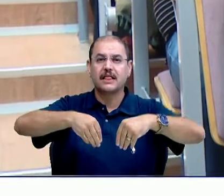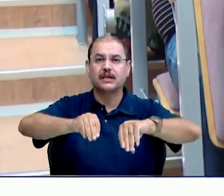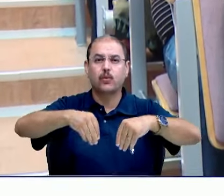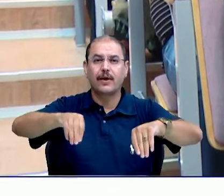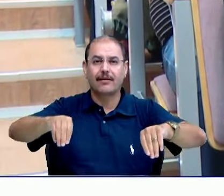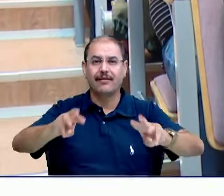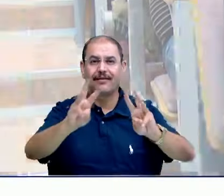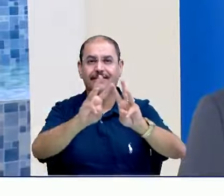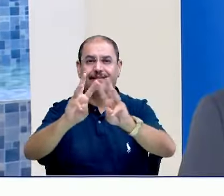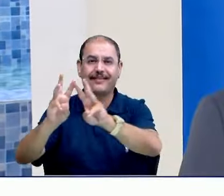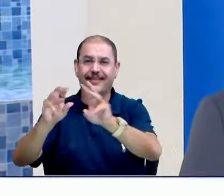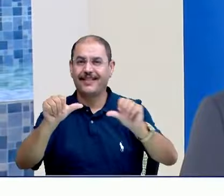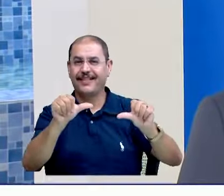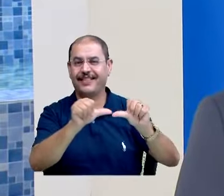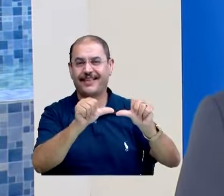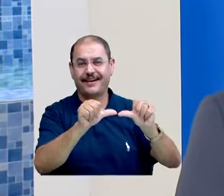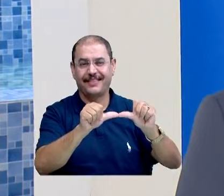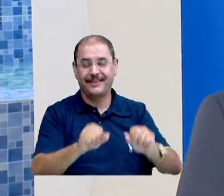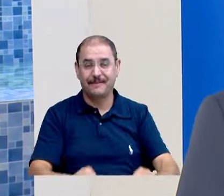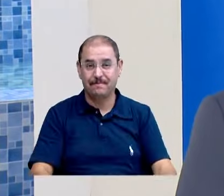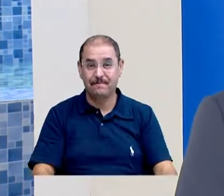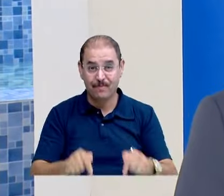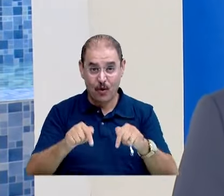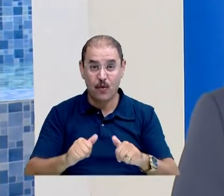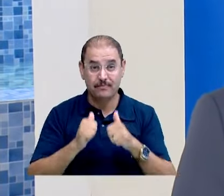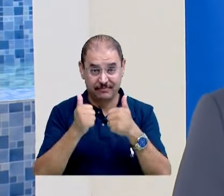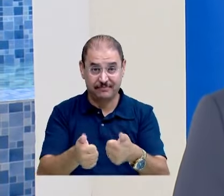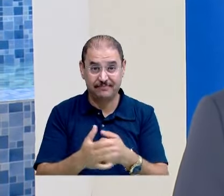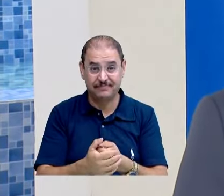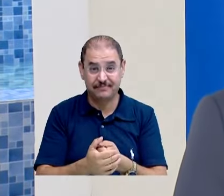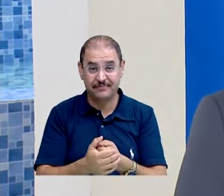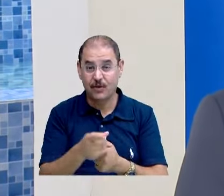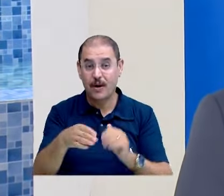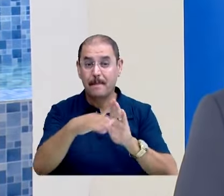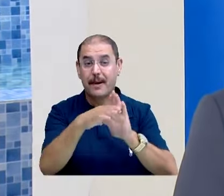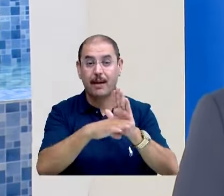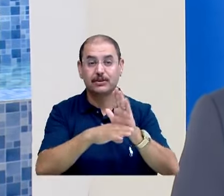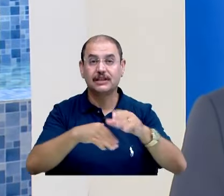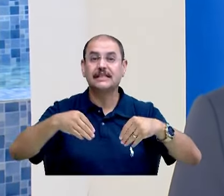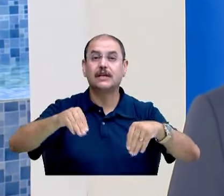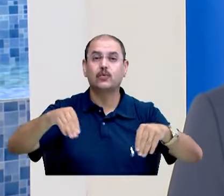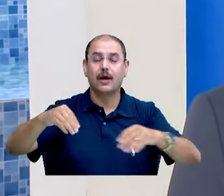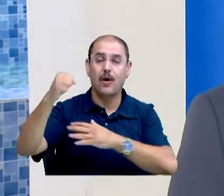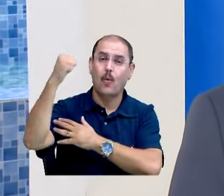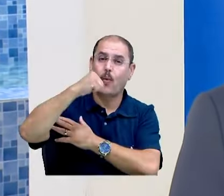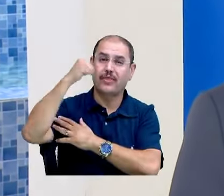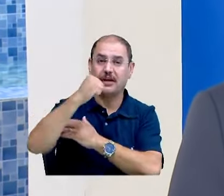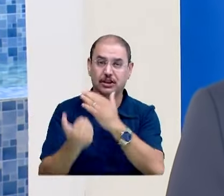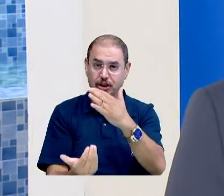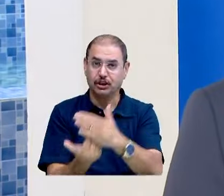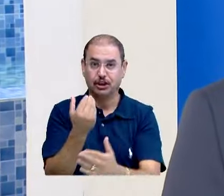الرقمي اليوم في الجامعه الالمانيه الاردنيه وفي طرح برنامج التسويق الرقمي وهو برنامج بكورس